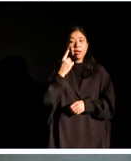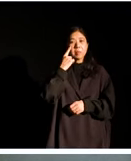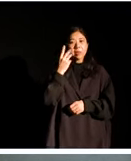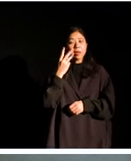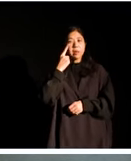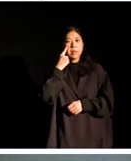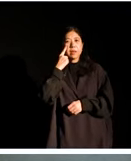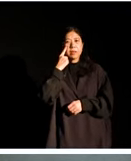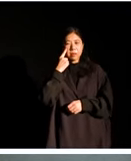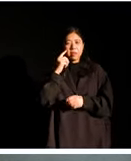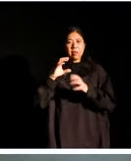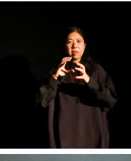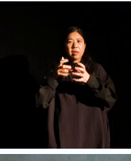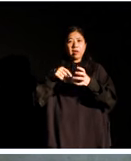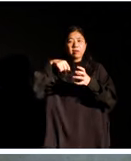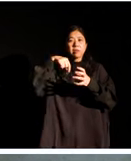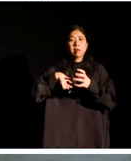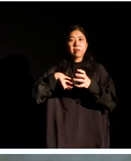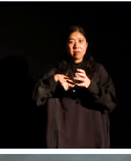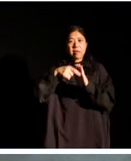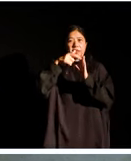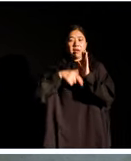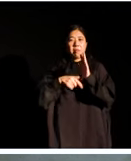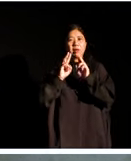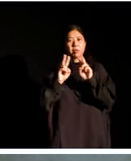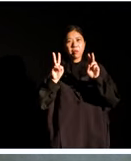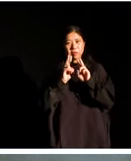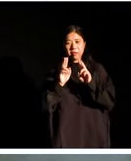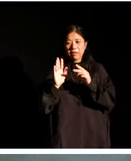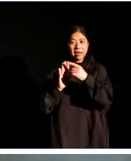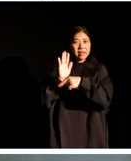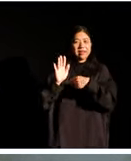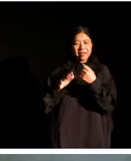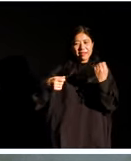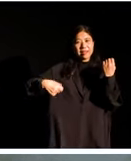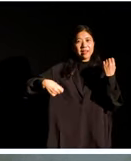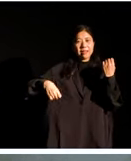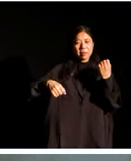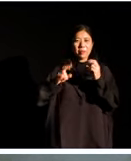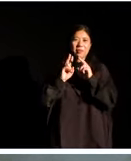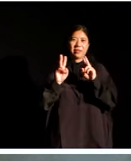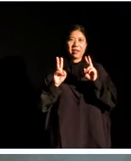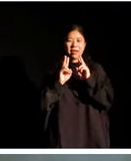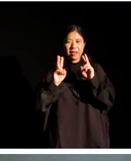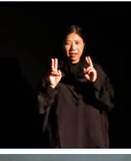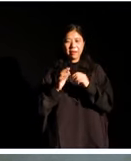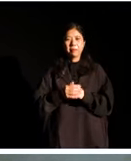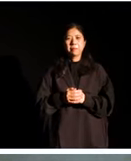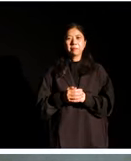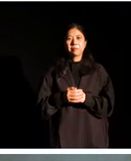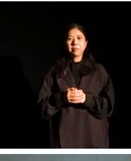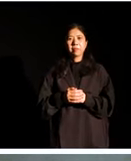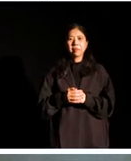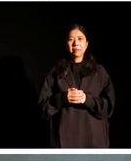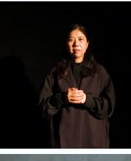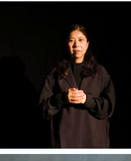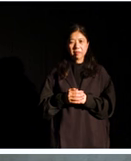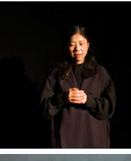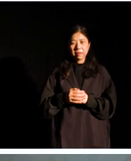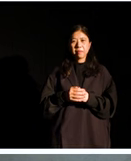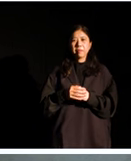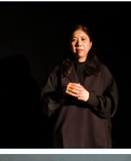3回の世界の内地大会のテーマソング片手に三振をを歌国内外で活躍されているディアマンテスの